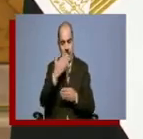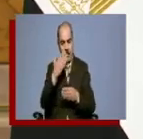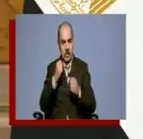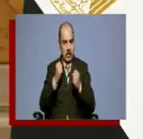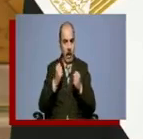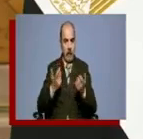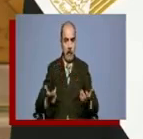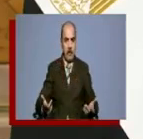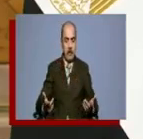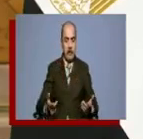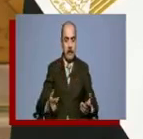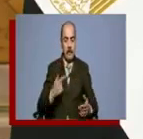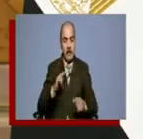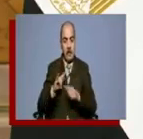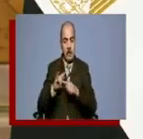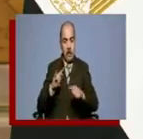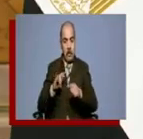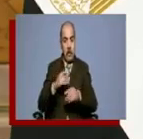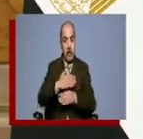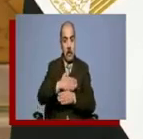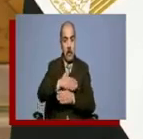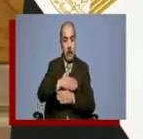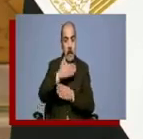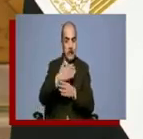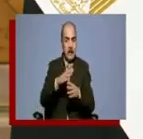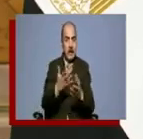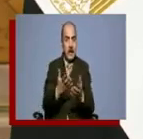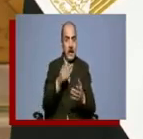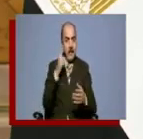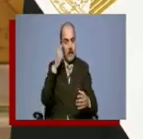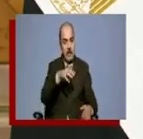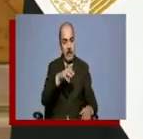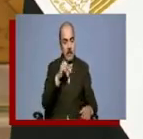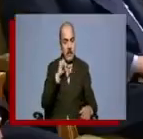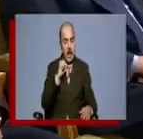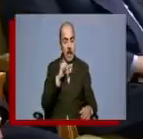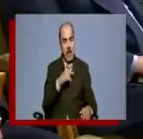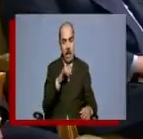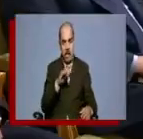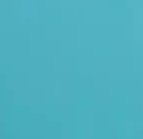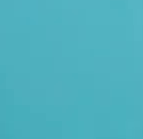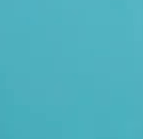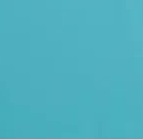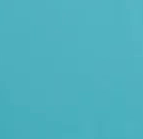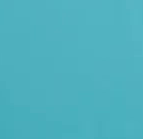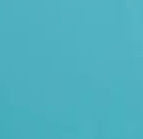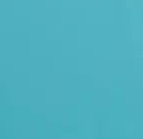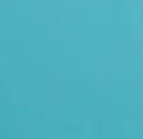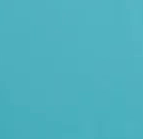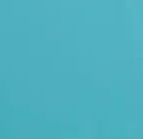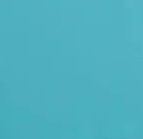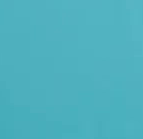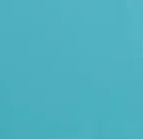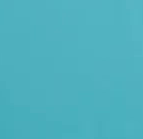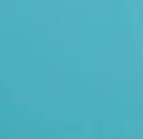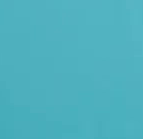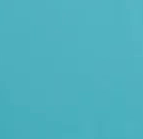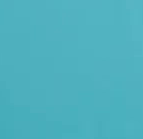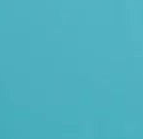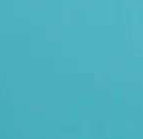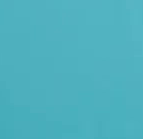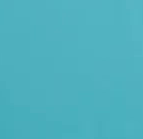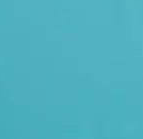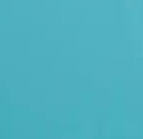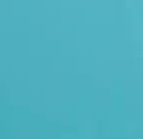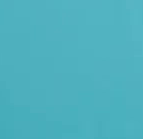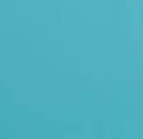ومفرح الحقيقه مساعدات سيارات قوافل ضخمه وكبيره جدا بامتداد يمكن كيلومترات كبيره جدا زي ما احنا شايفين دلوقتي الفيديو قدامنا اهو